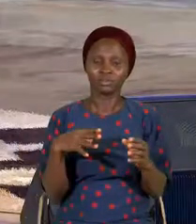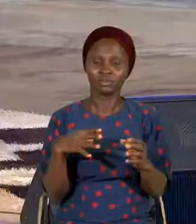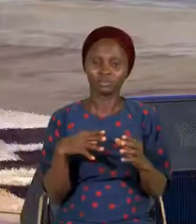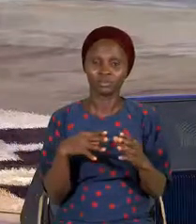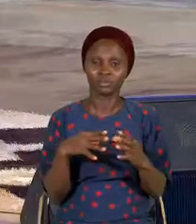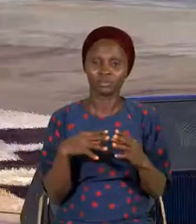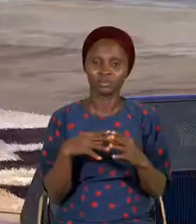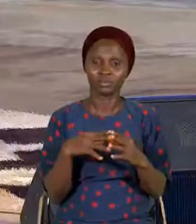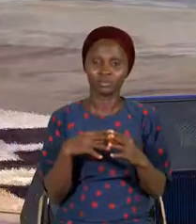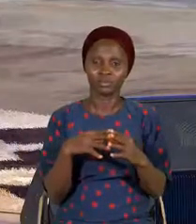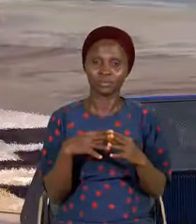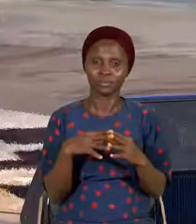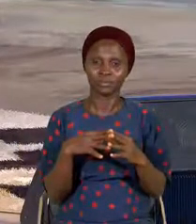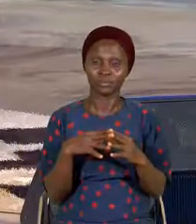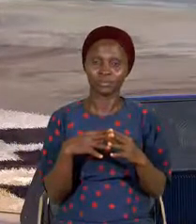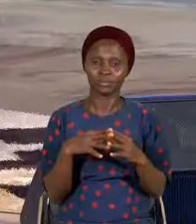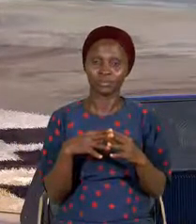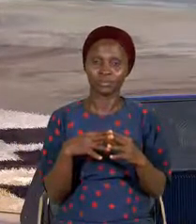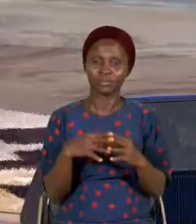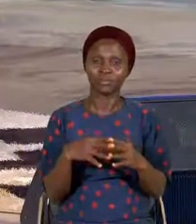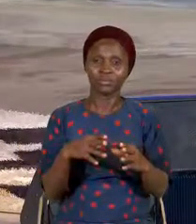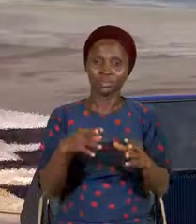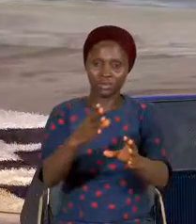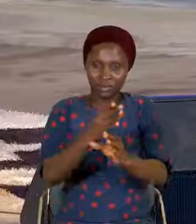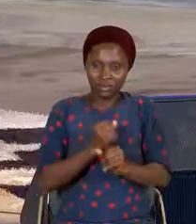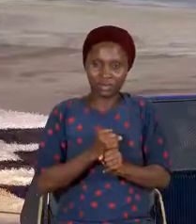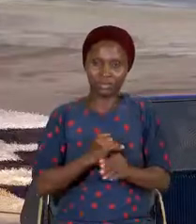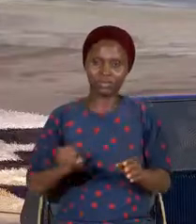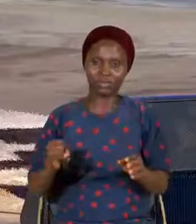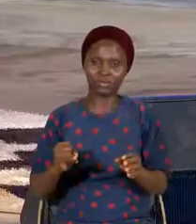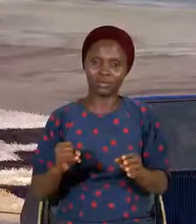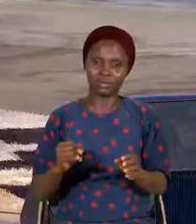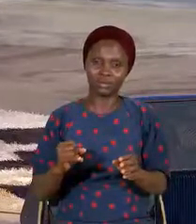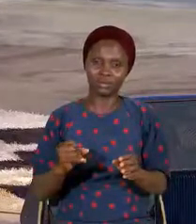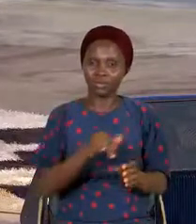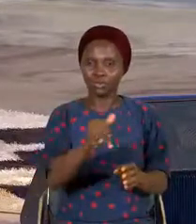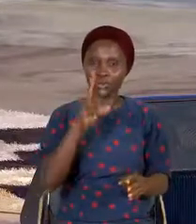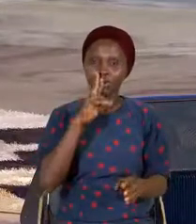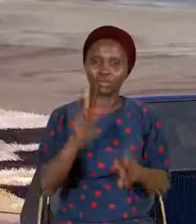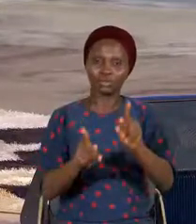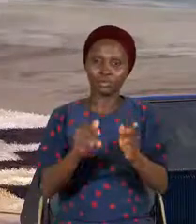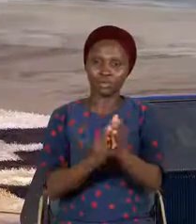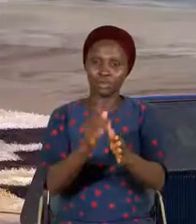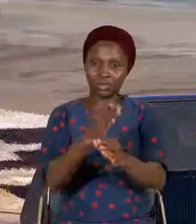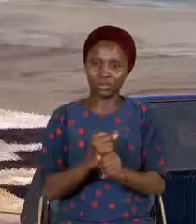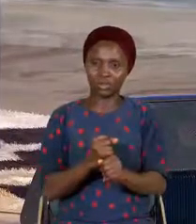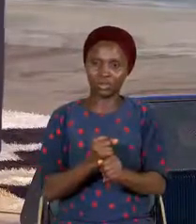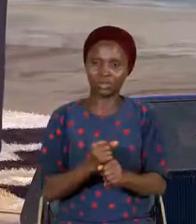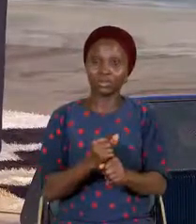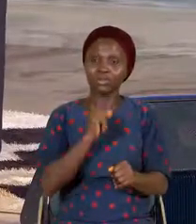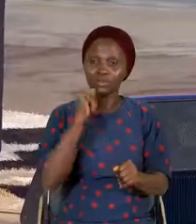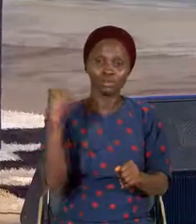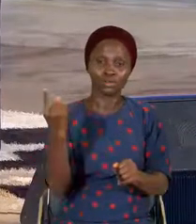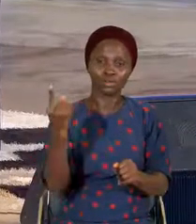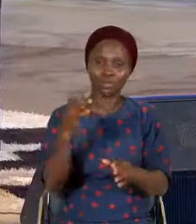Numéro 3, les récipiendaires de l'impartition pour la gloire meilleure.